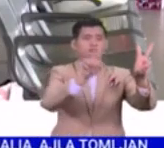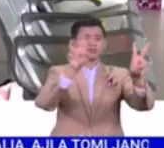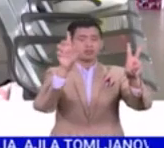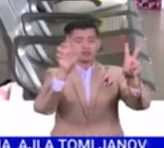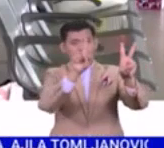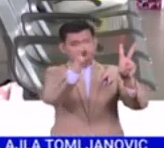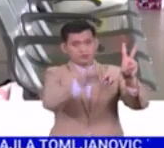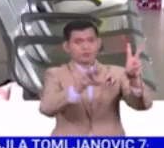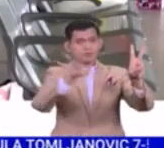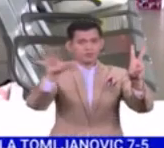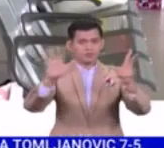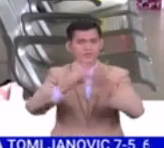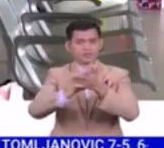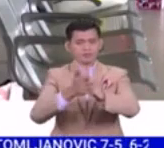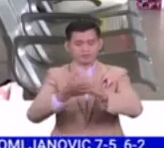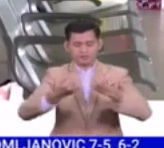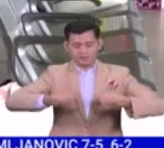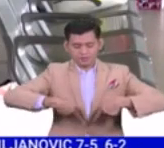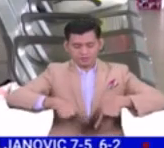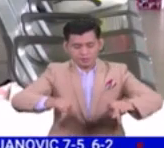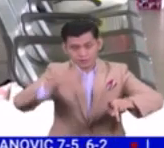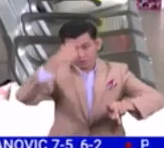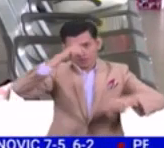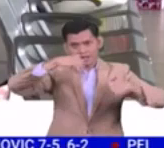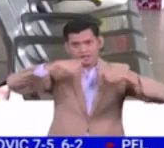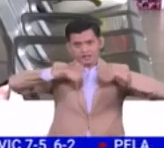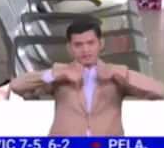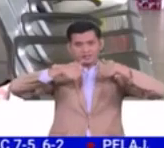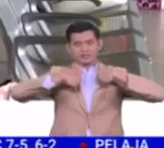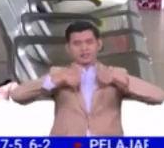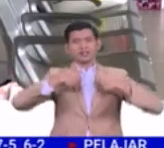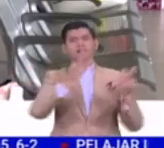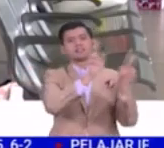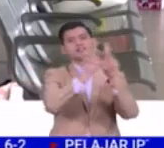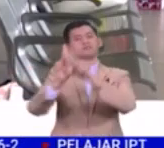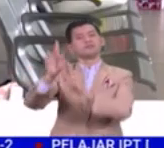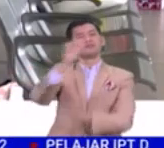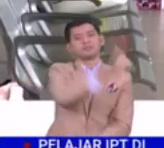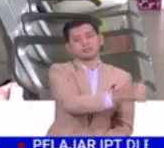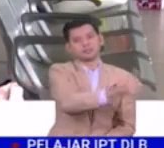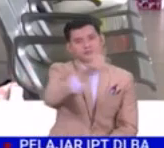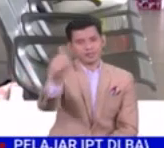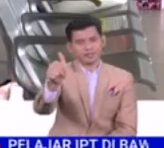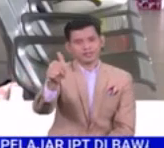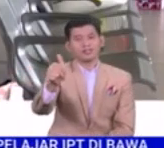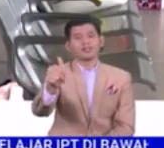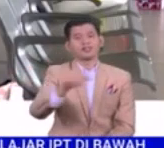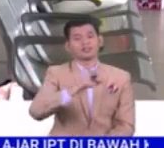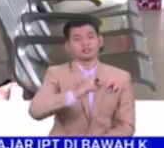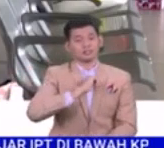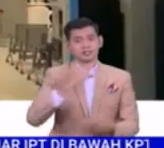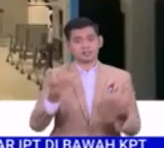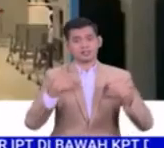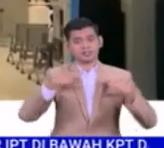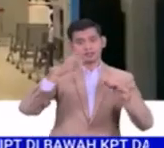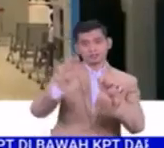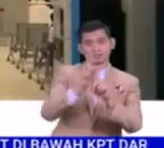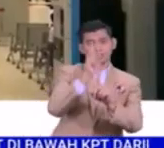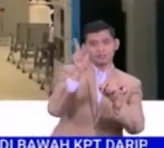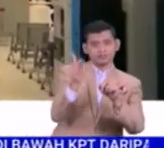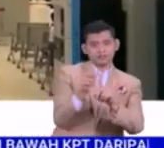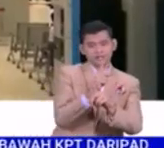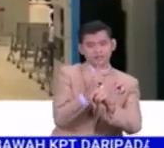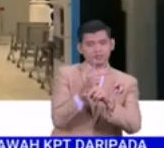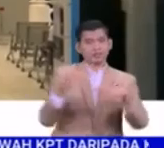lebih panjang kepada anda untuk berada di kampung halaman. Dan saya kini berada di Penang Central untuk saya